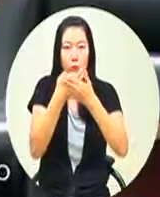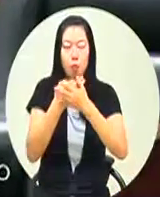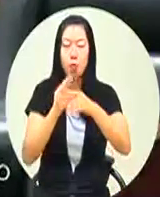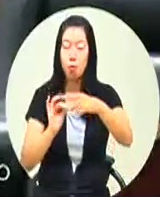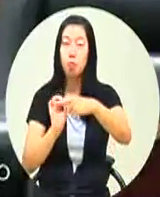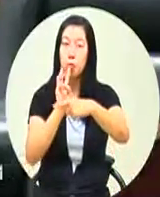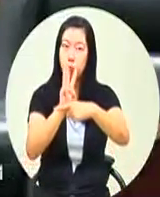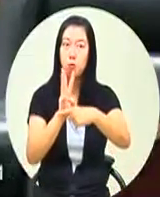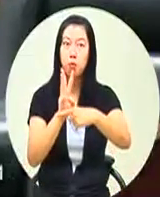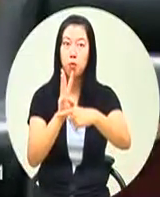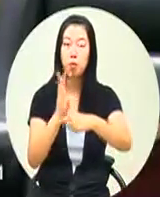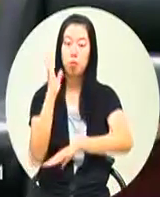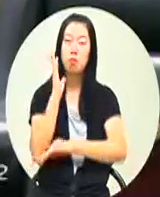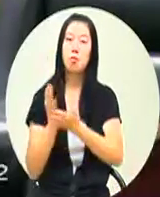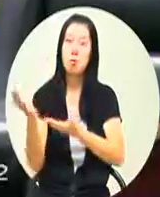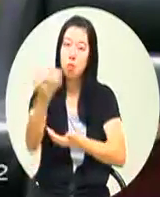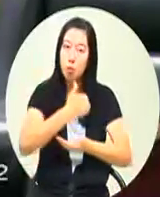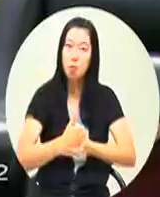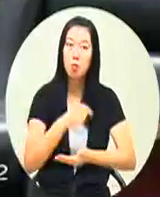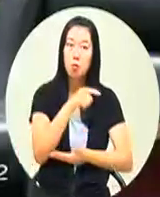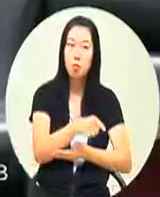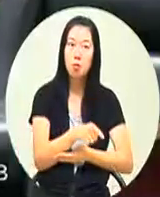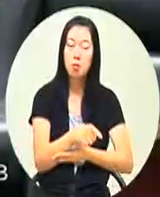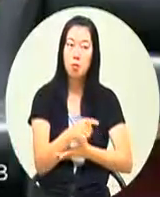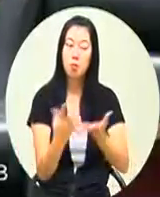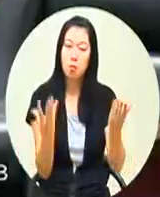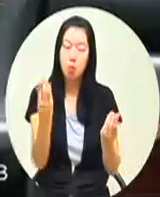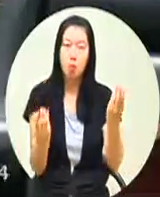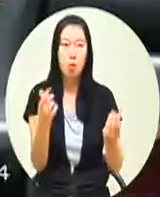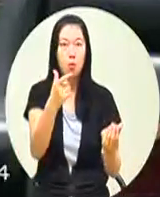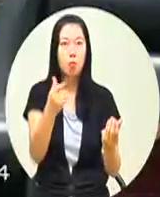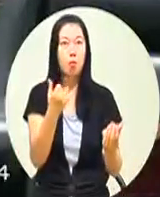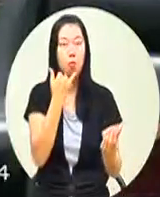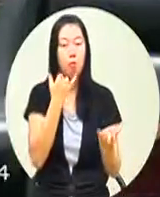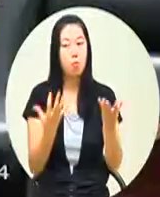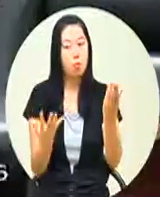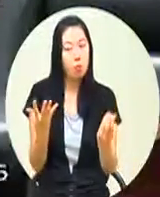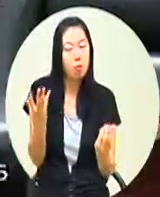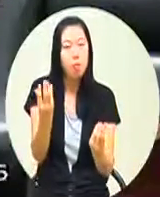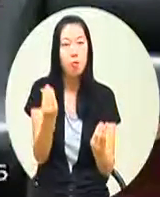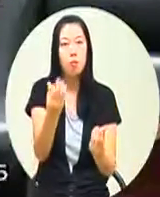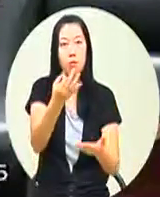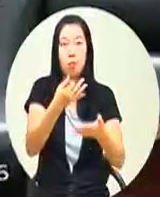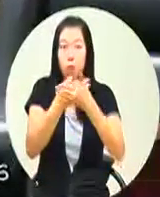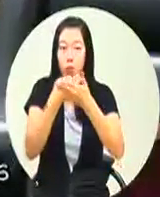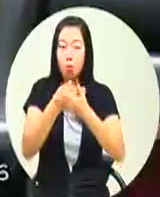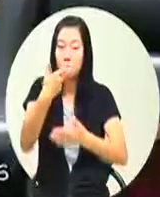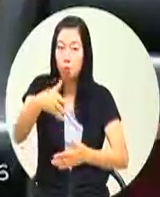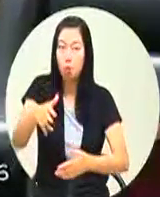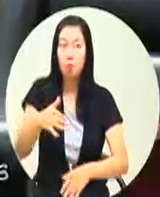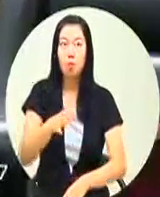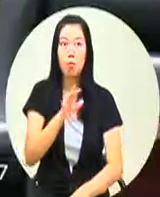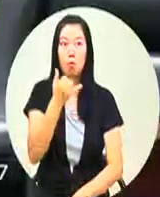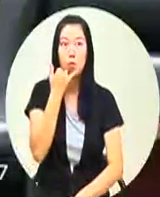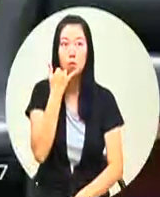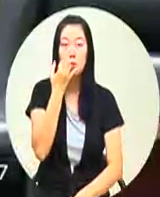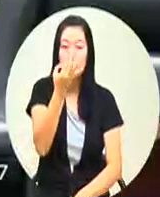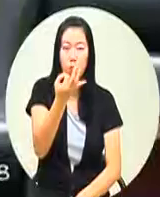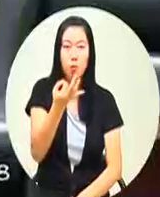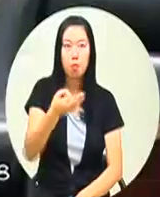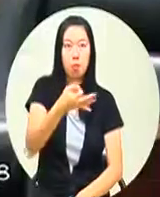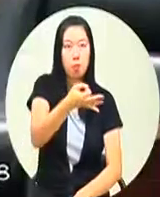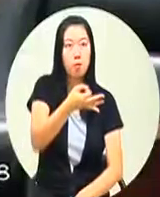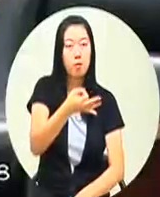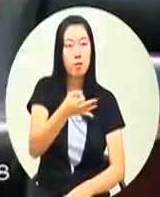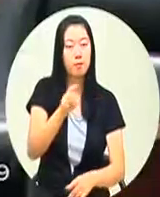减征收的这些水，比遐省起来的水其实成本是低的啦。那些省下来的水房呢，是有那些钱可能还买不到哈，所